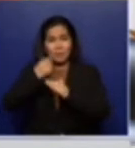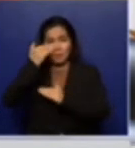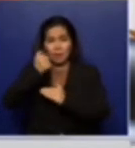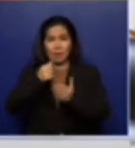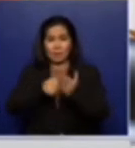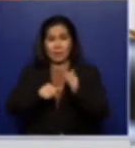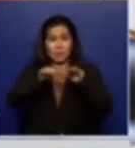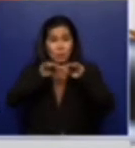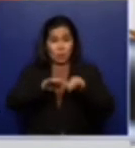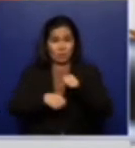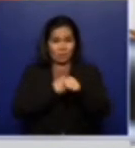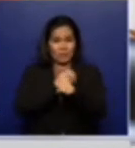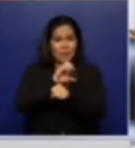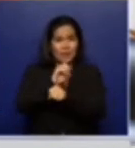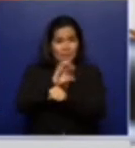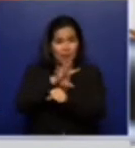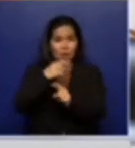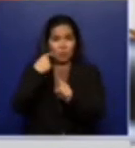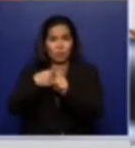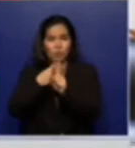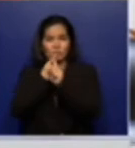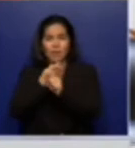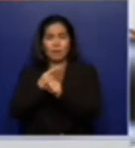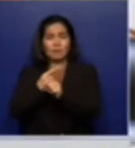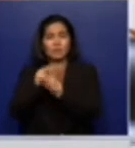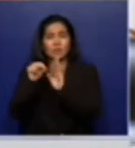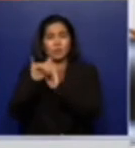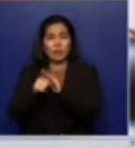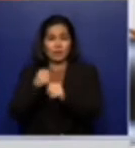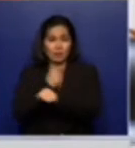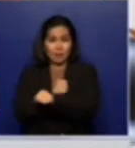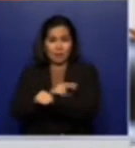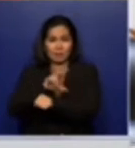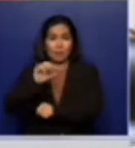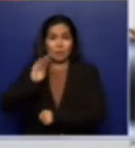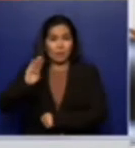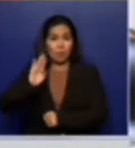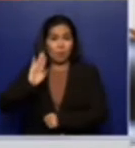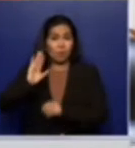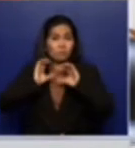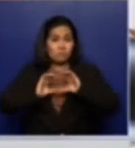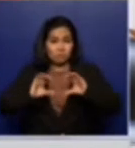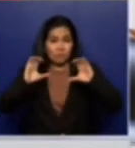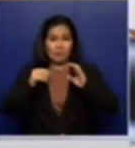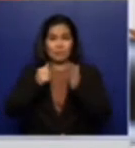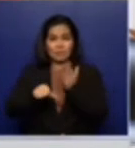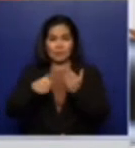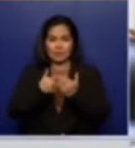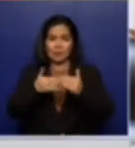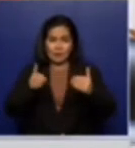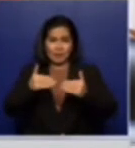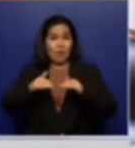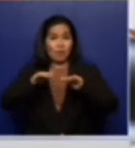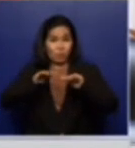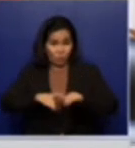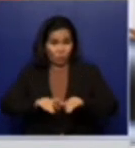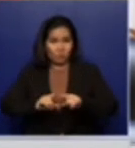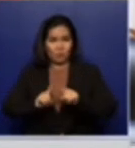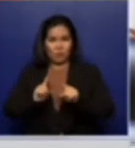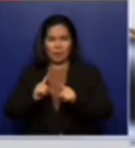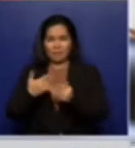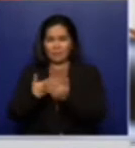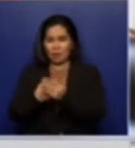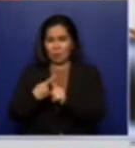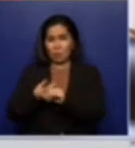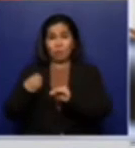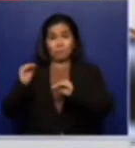ษีครั้งนั้นมันบวกกับนโยบายค่าแรง300บาทด้วยภาษีรายได้บางอันมันลดลงแต่มันได้กำ